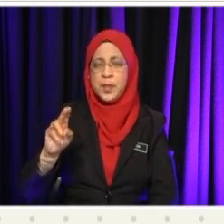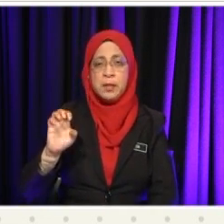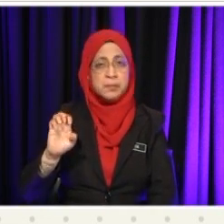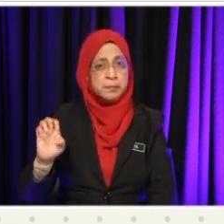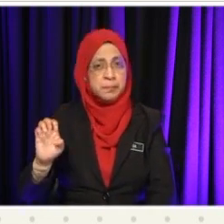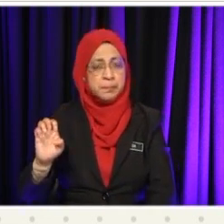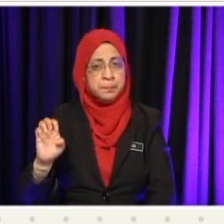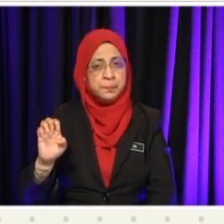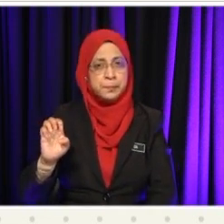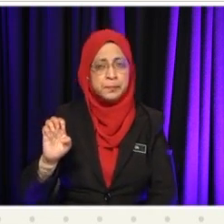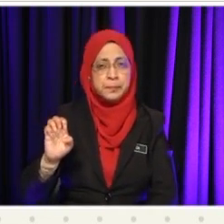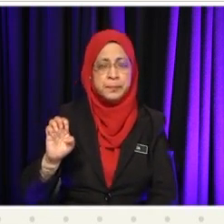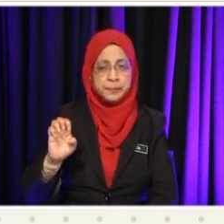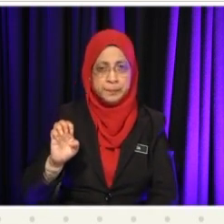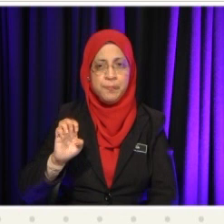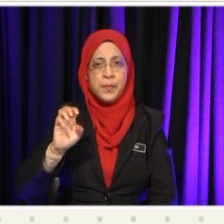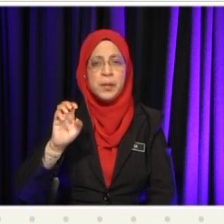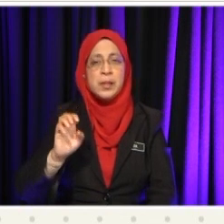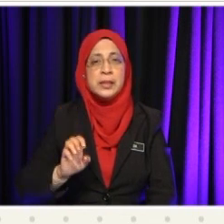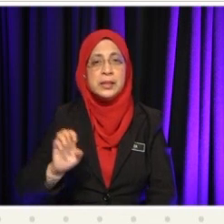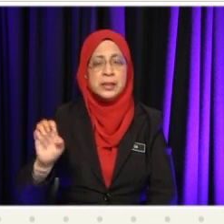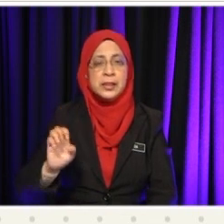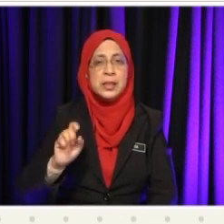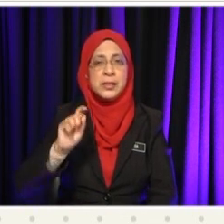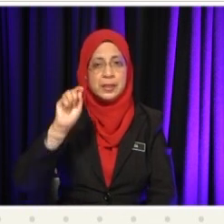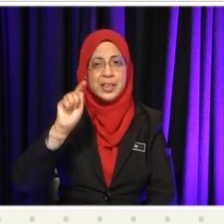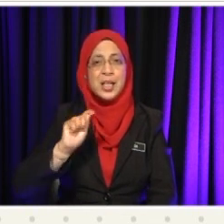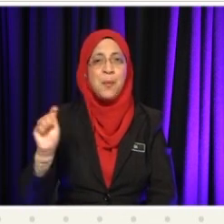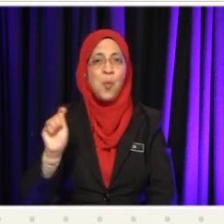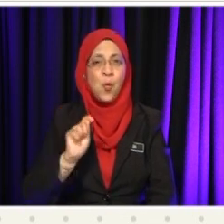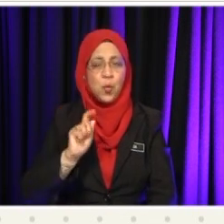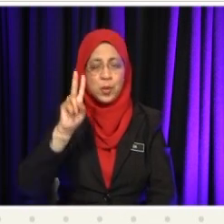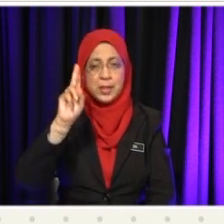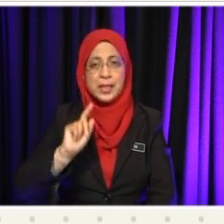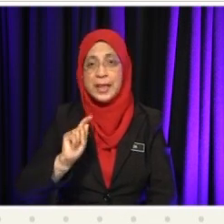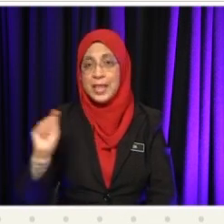dalam bahasa Inggrisnya is mewakili Timur menunjukkan